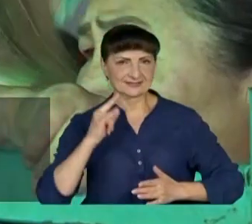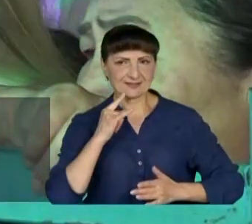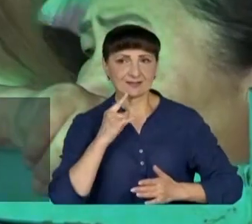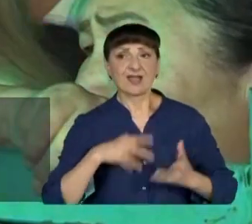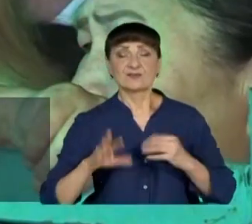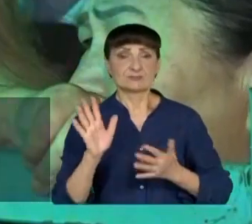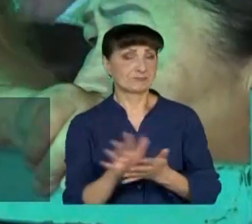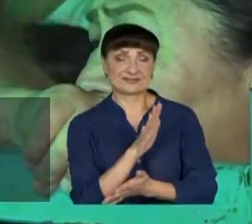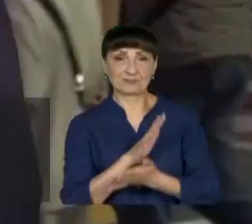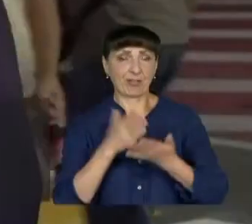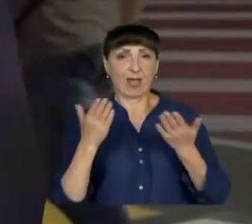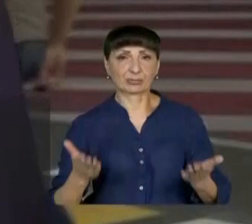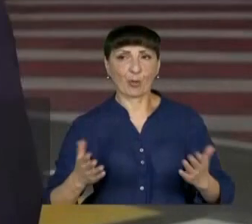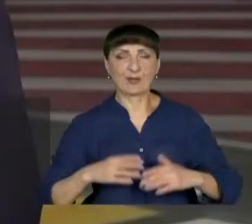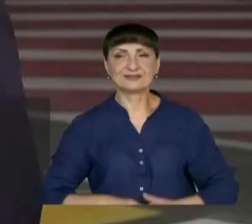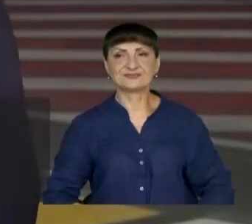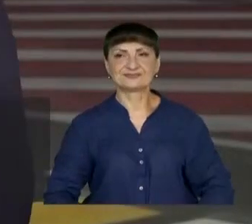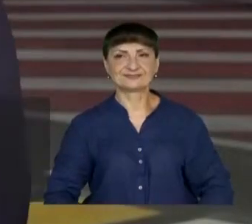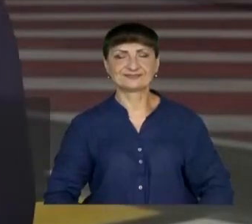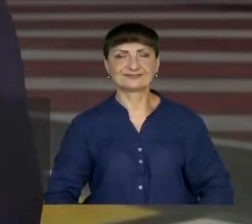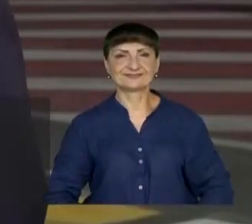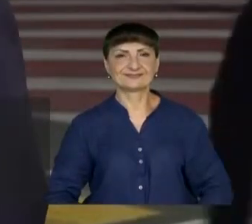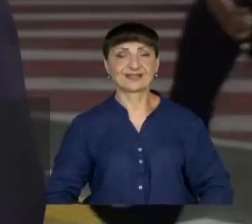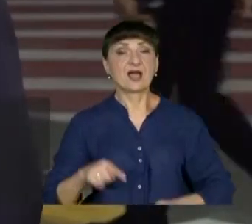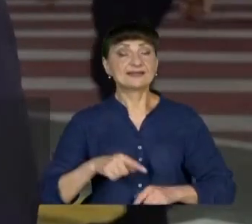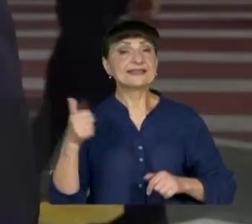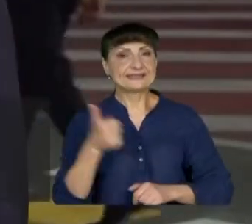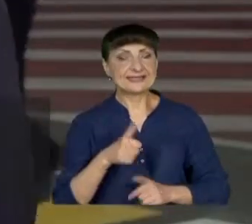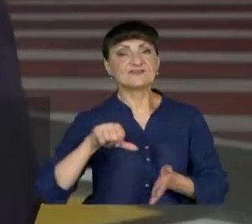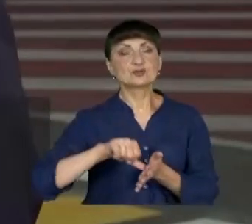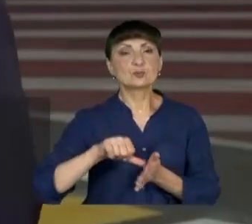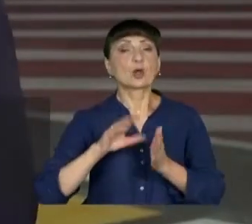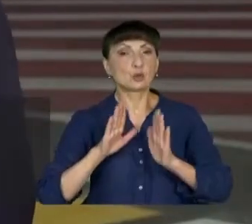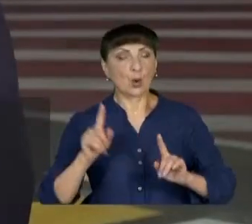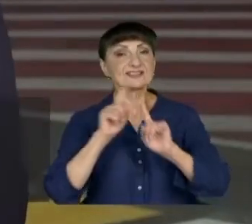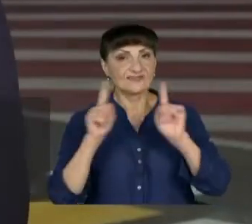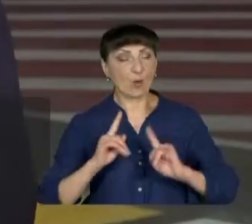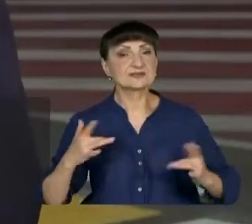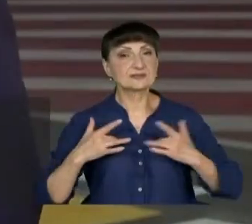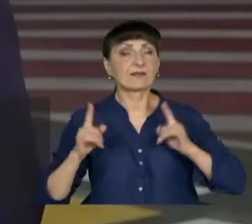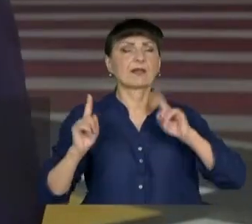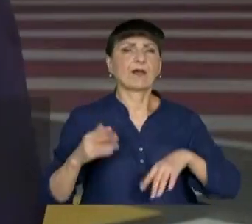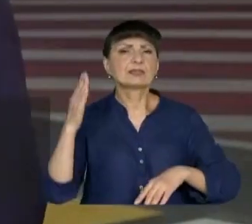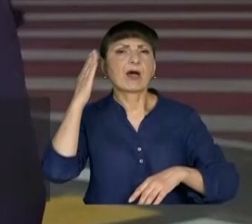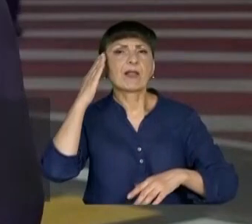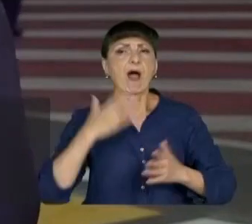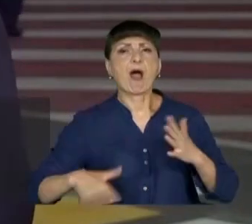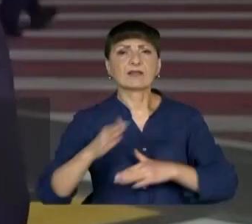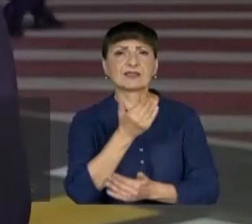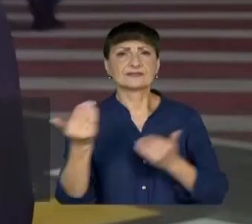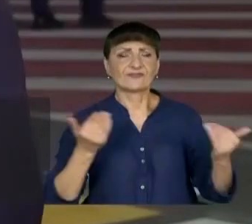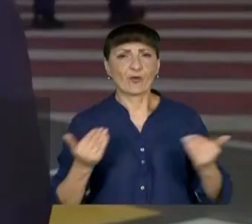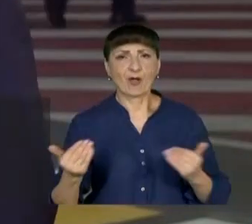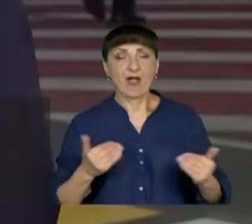это абсолютно бесплатно. На этой неделе выступают не только звезды эстрады, но и таланты региона. Стоит отметить,